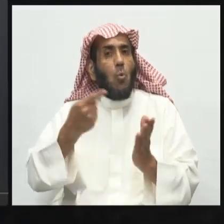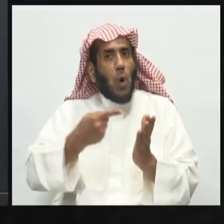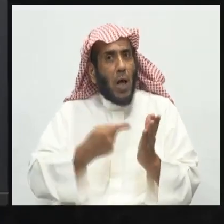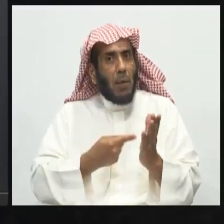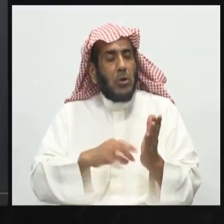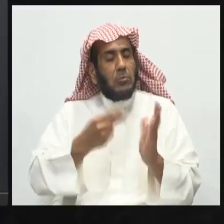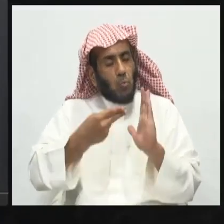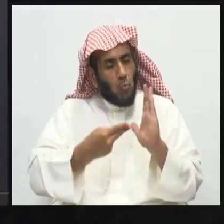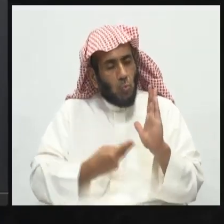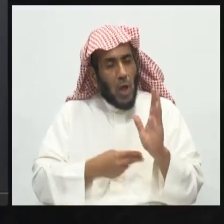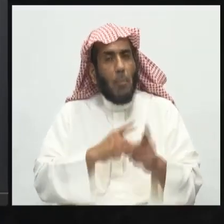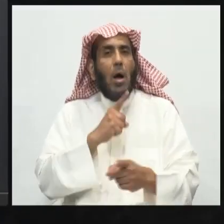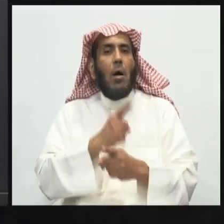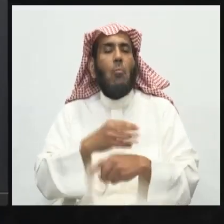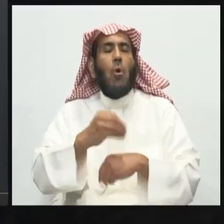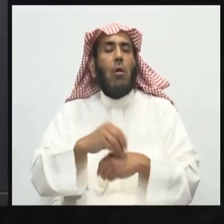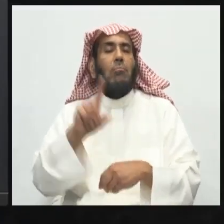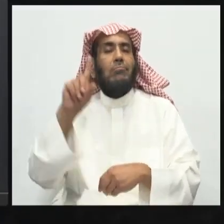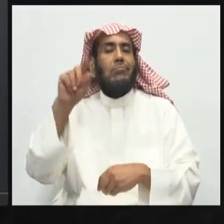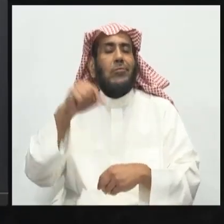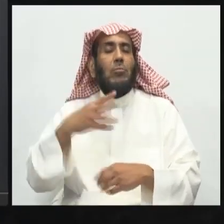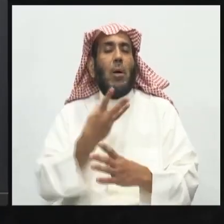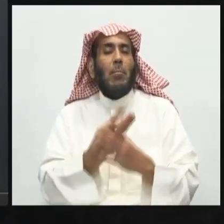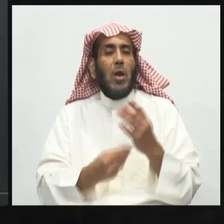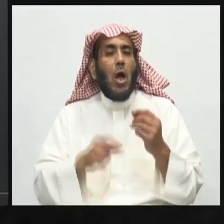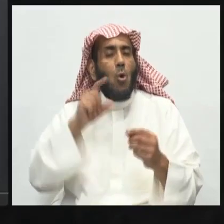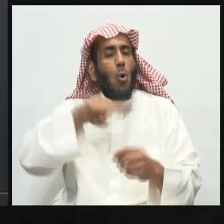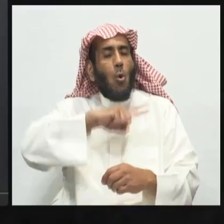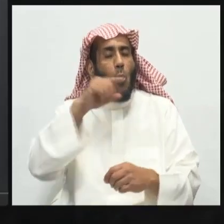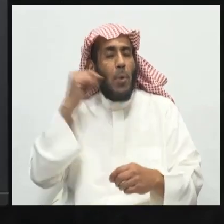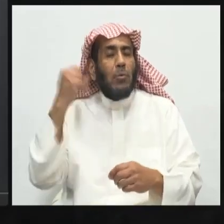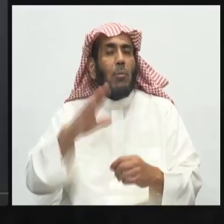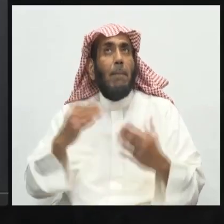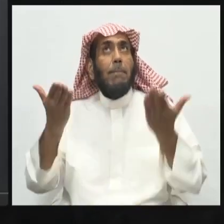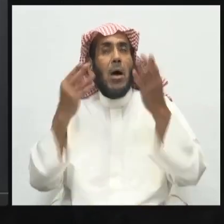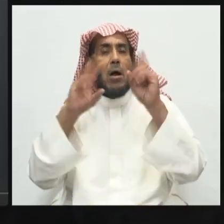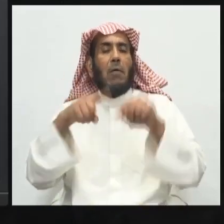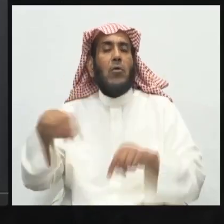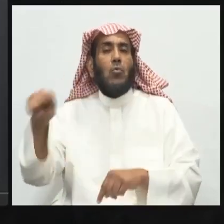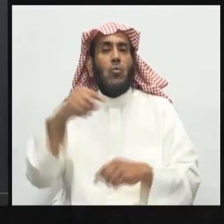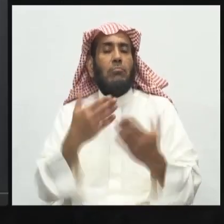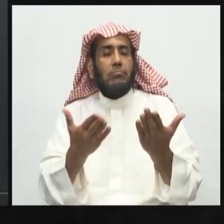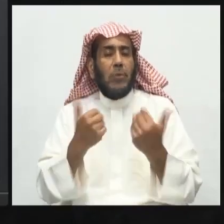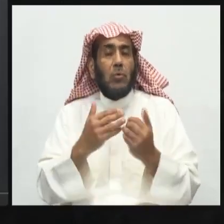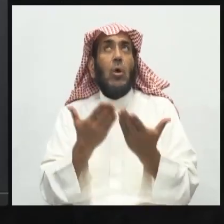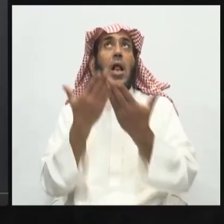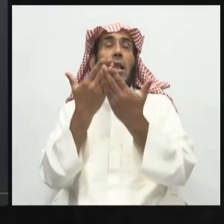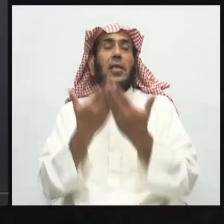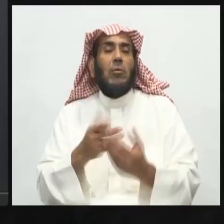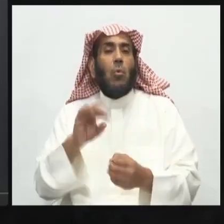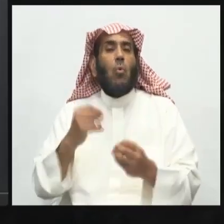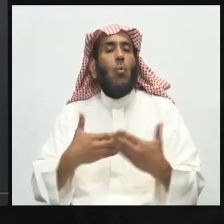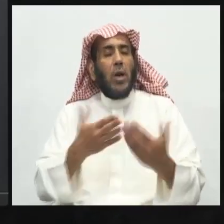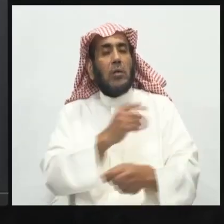اجل التعليق والمتابعه احسنتم ابنائي وبناتي بارك الله فيكم اذا دعونا نستعين بالله عز وجل